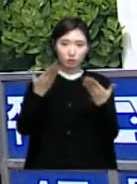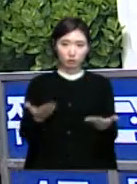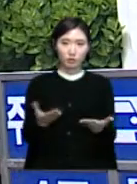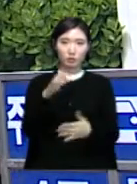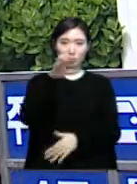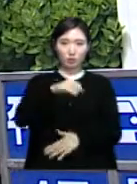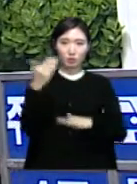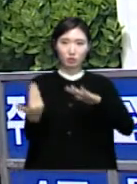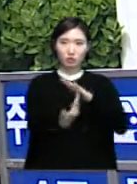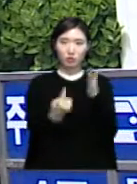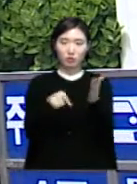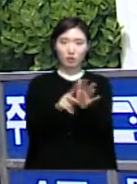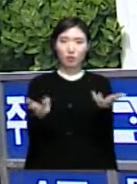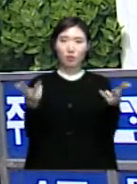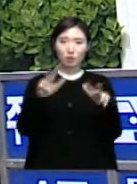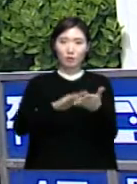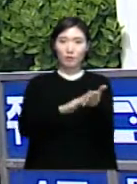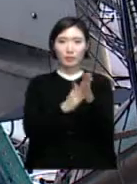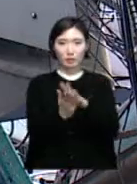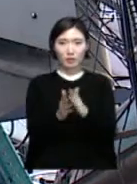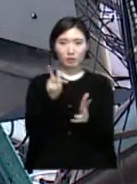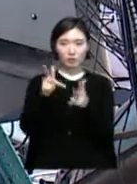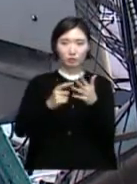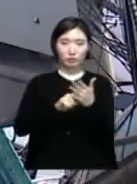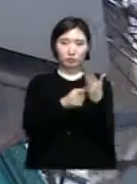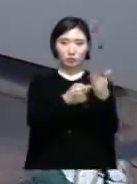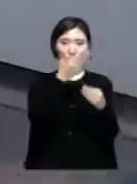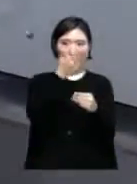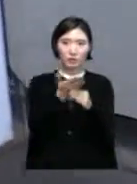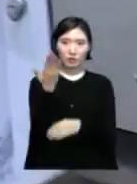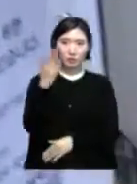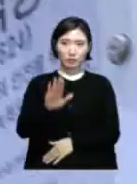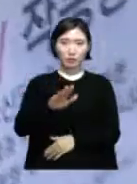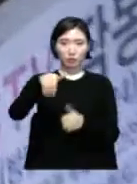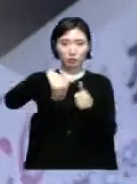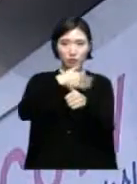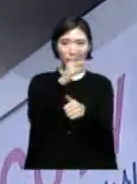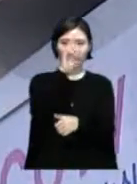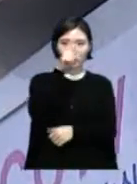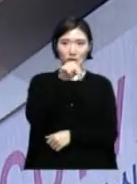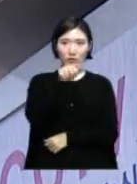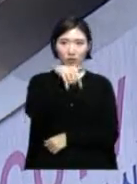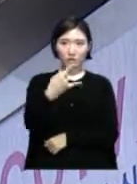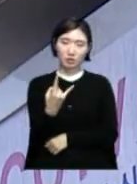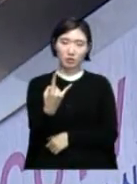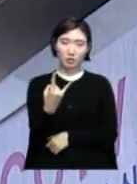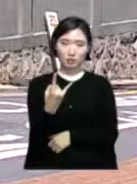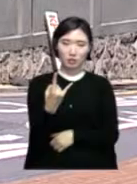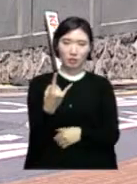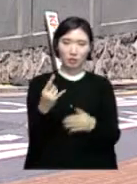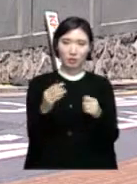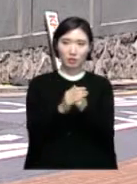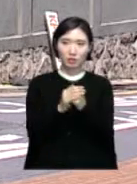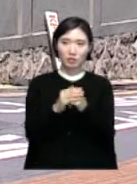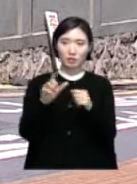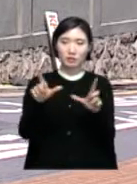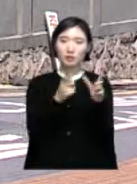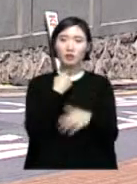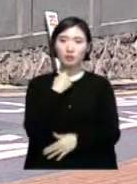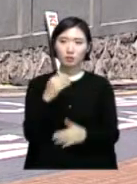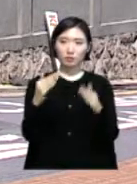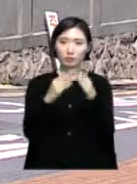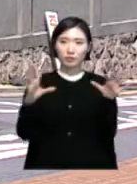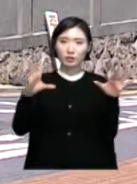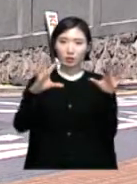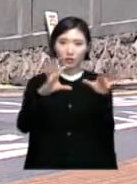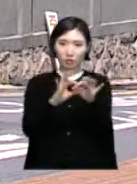위한 공원화 사업을 추진하고 있습니다. 하지만 인근의 박정희 가옥과 연계한 전시관 조성 사업이 포함되면서 논란이